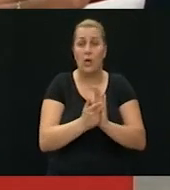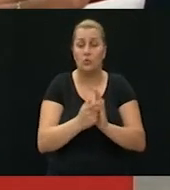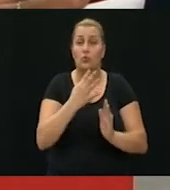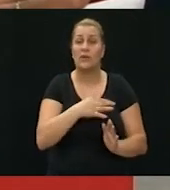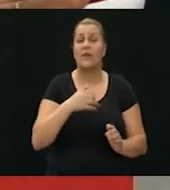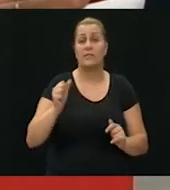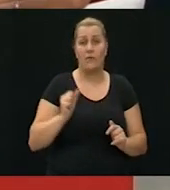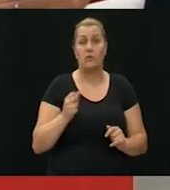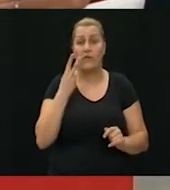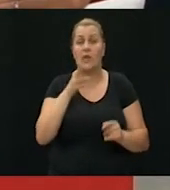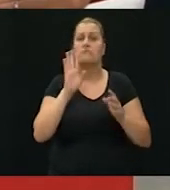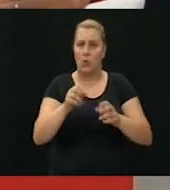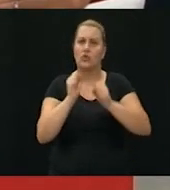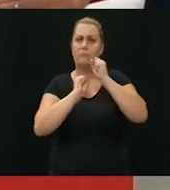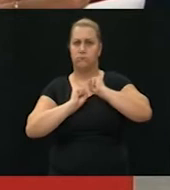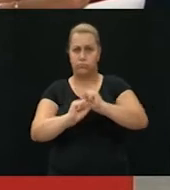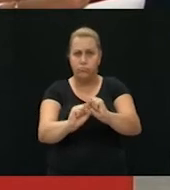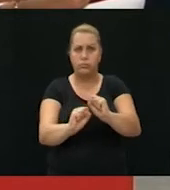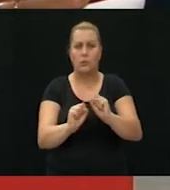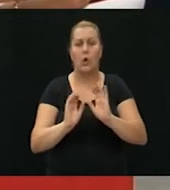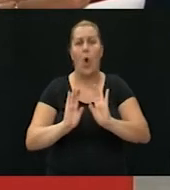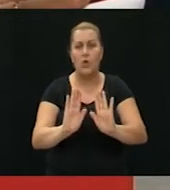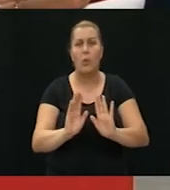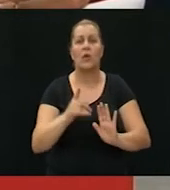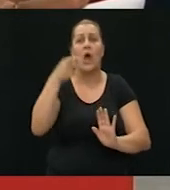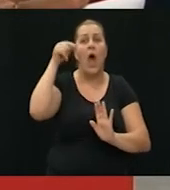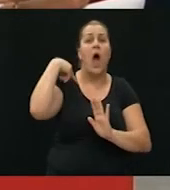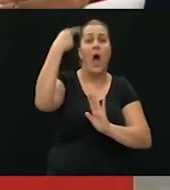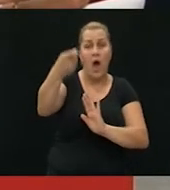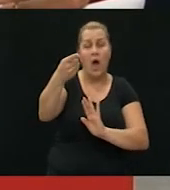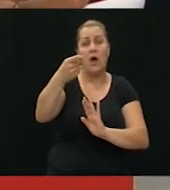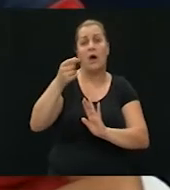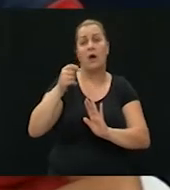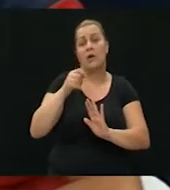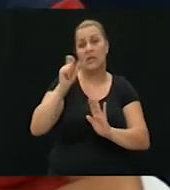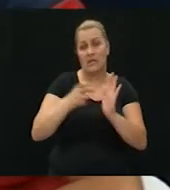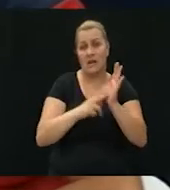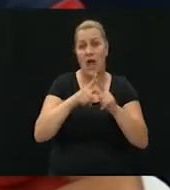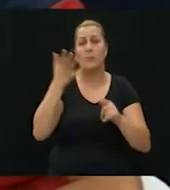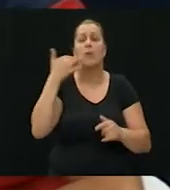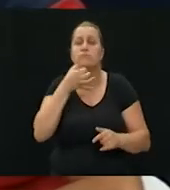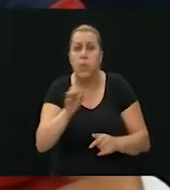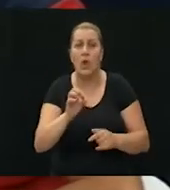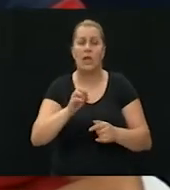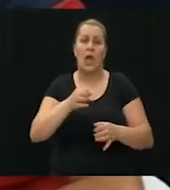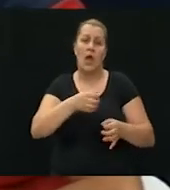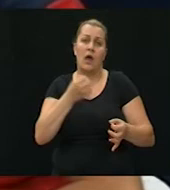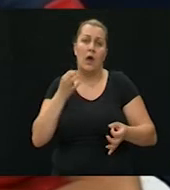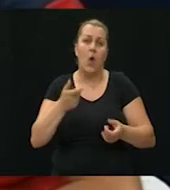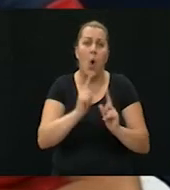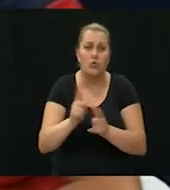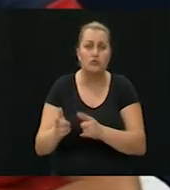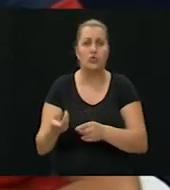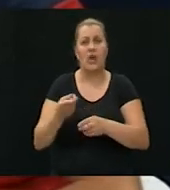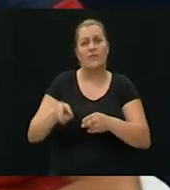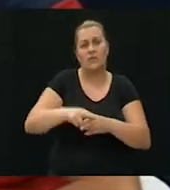da ipak može pružiti otpor bolje naoružanom, brojnijem, taktički uigranijem neprijatelju